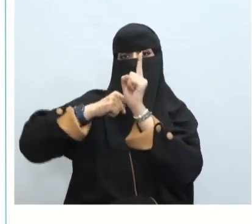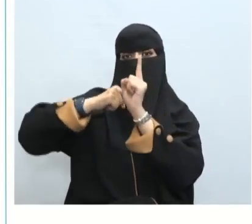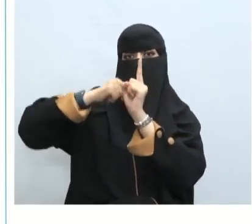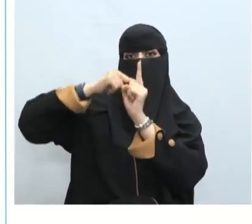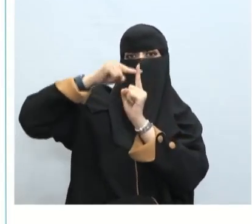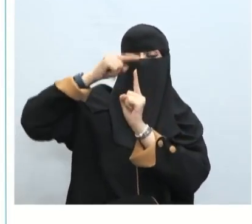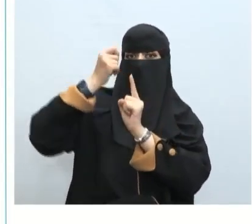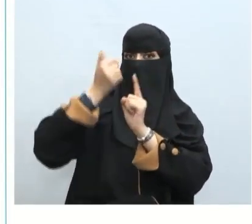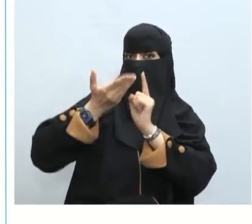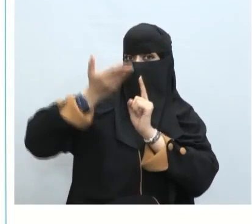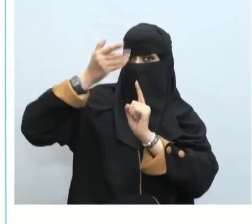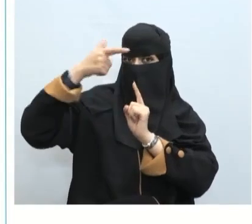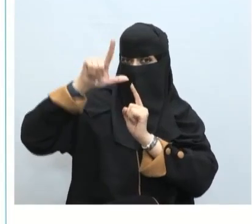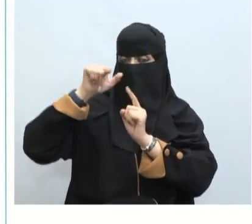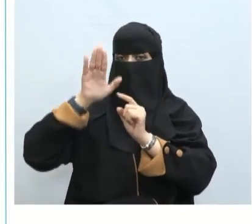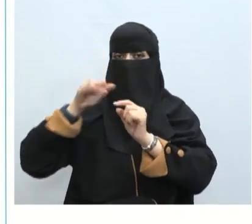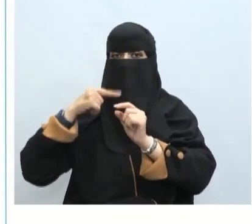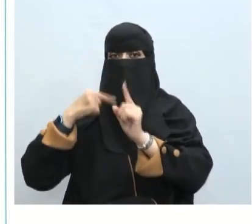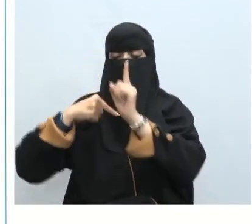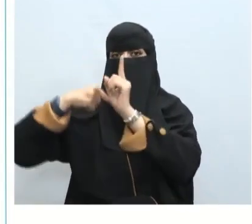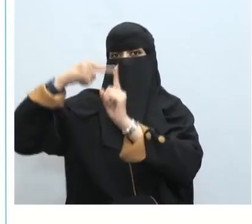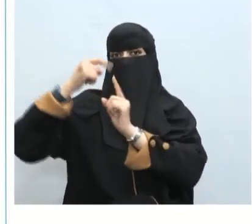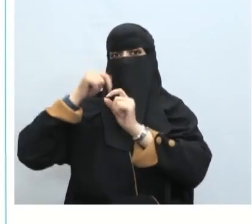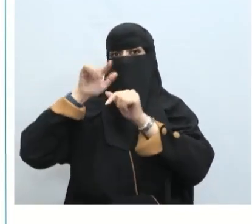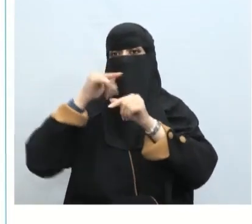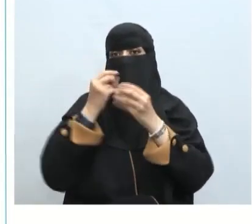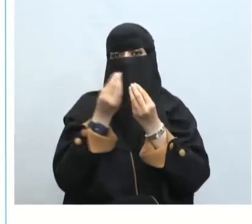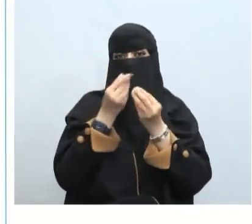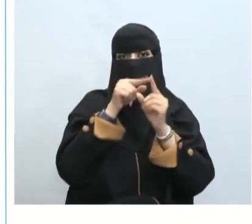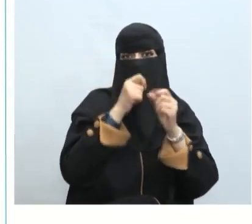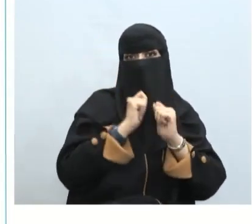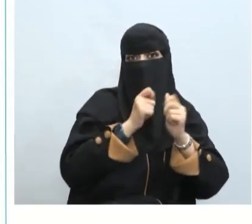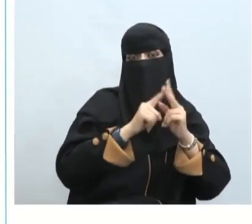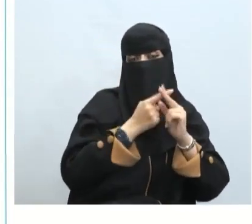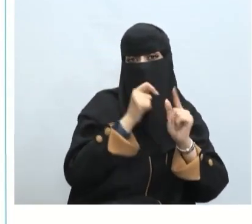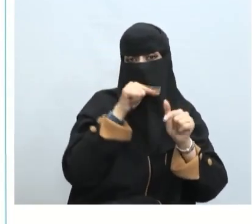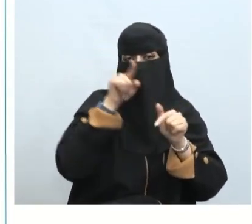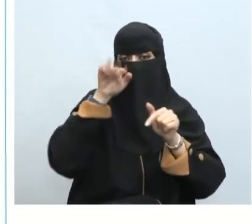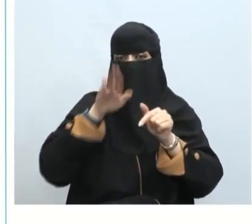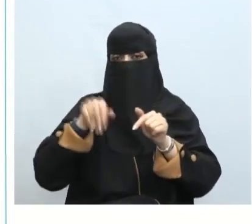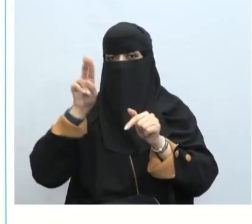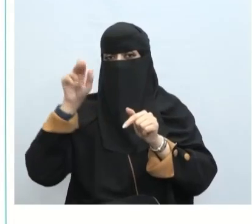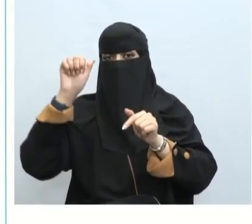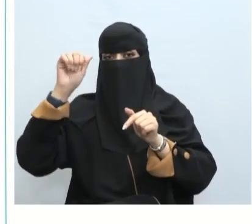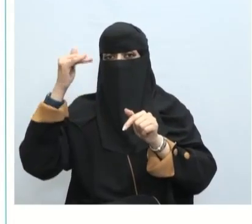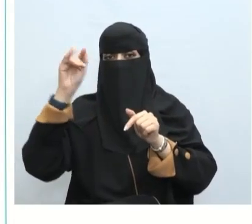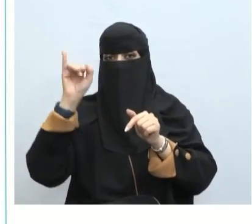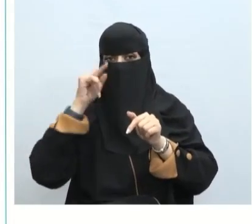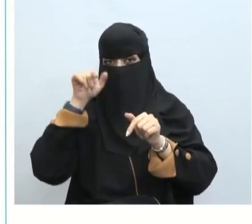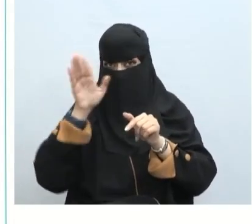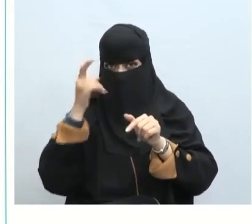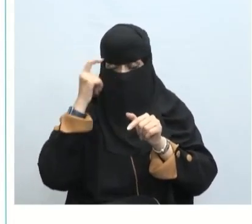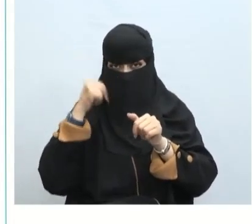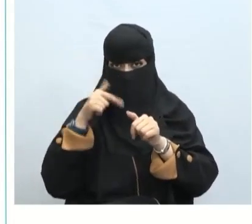بسبب يزيد عن قدره العرض الموجود في السوق وزياده الدخل